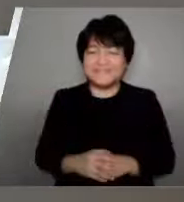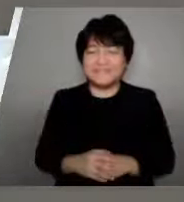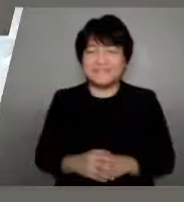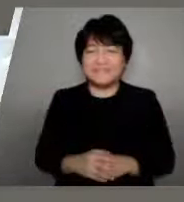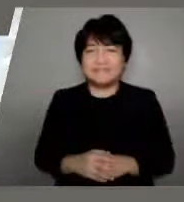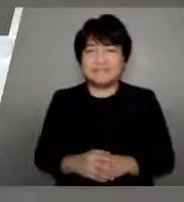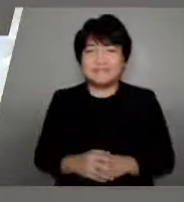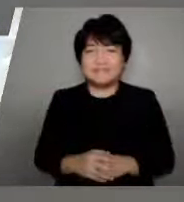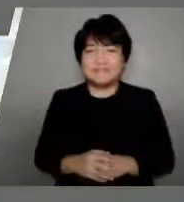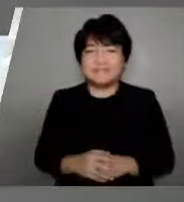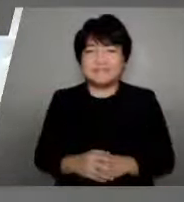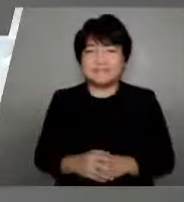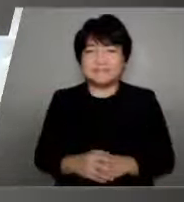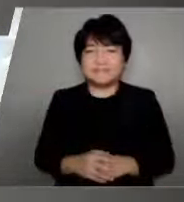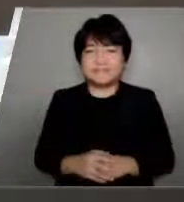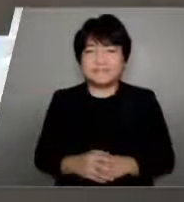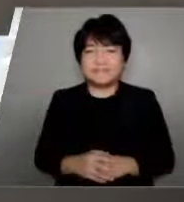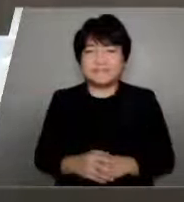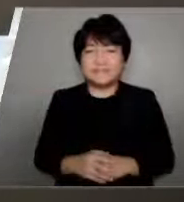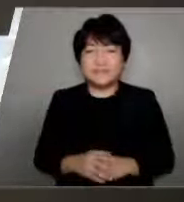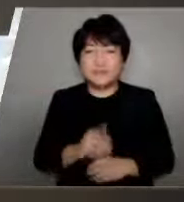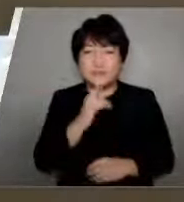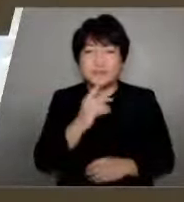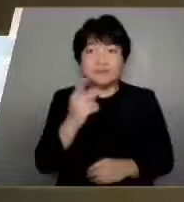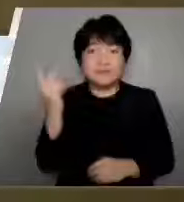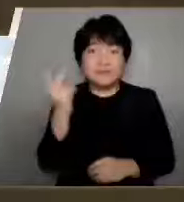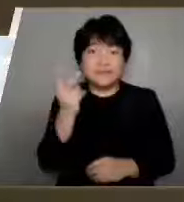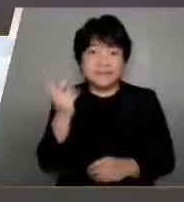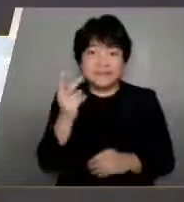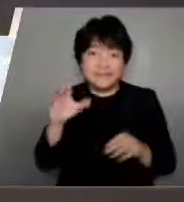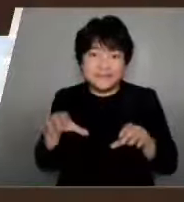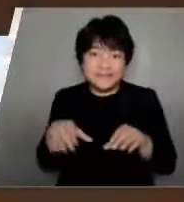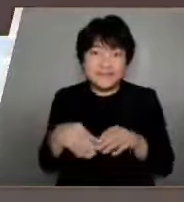Habang naka-Andy Energy ang magsing-irog,